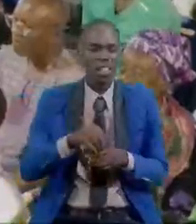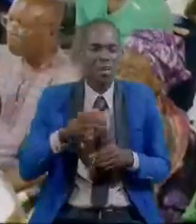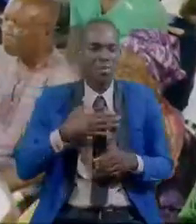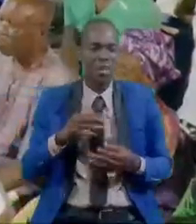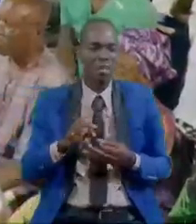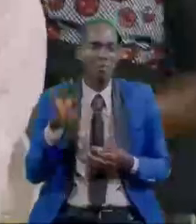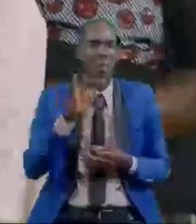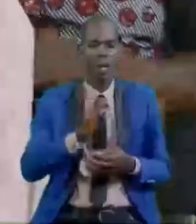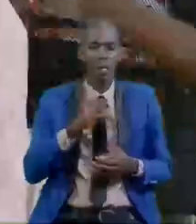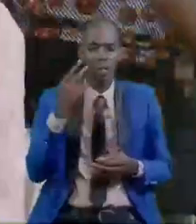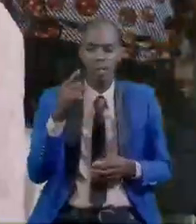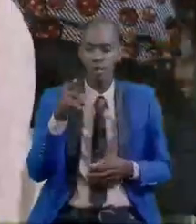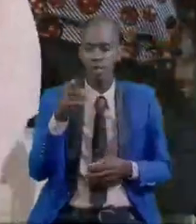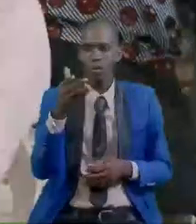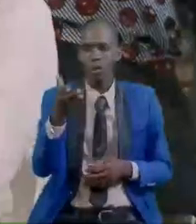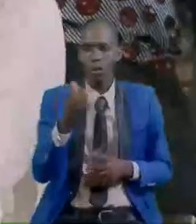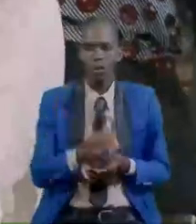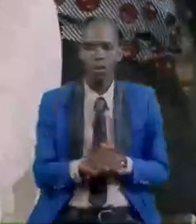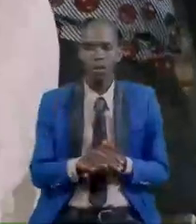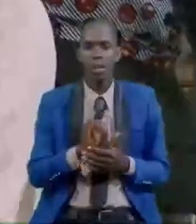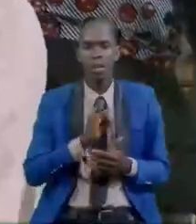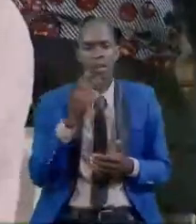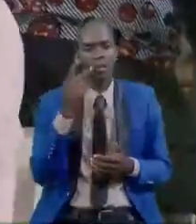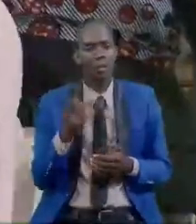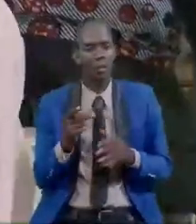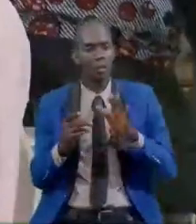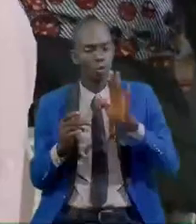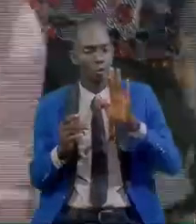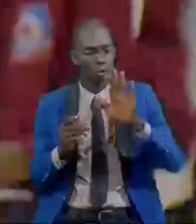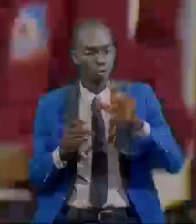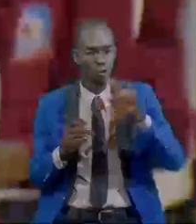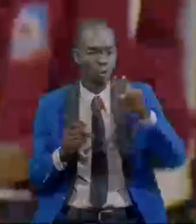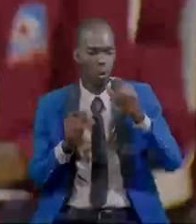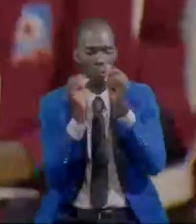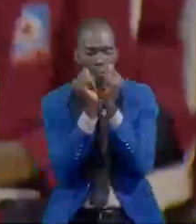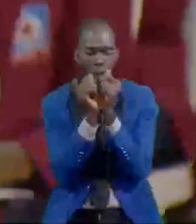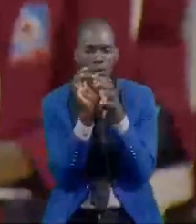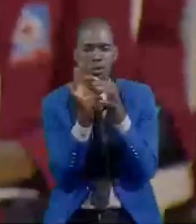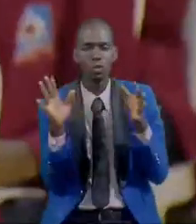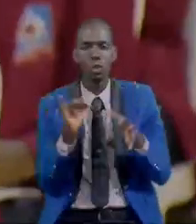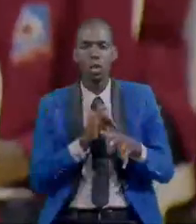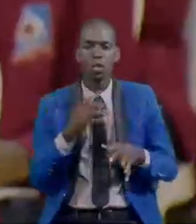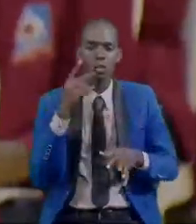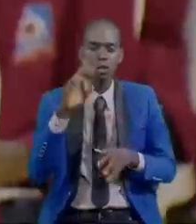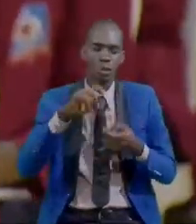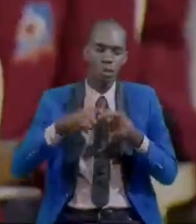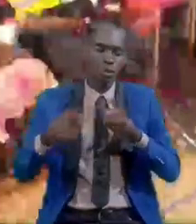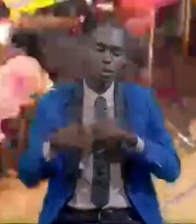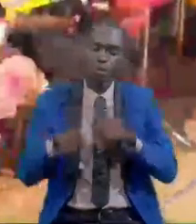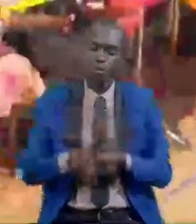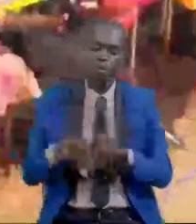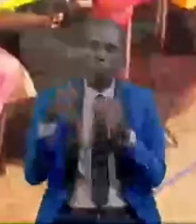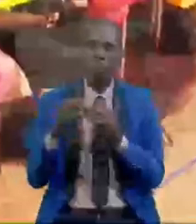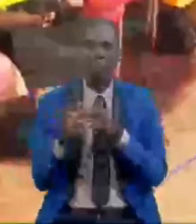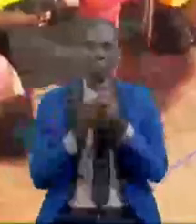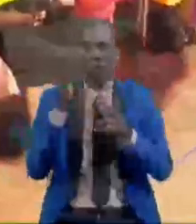Dans mon esprit, je te vois là-bas. Et je vois tes liens rompus. Je vois tes chaînes brisées.